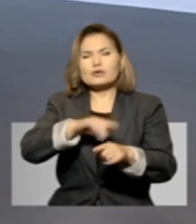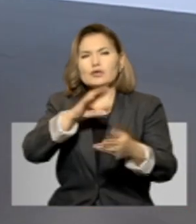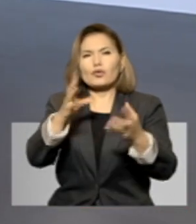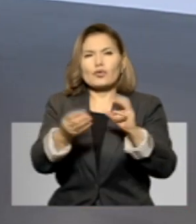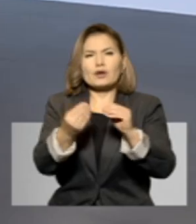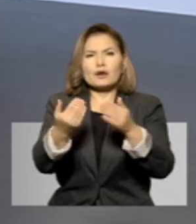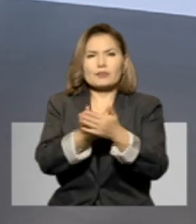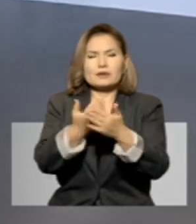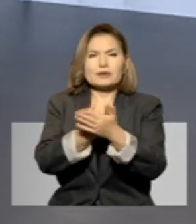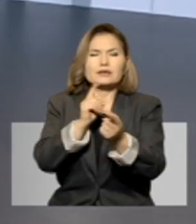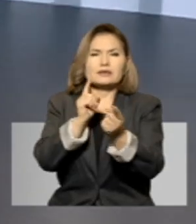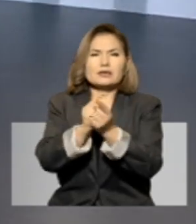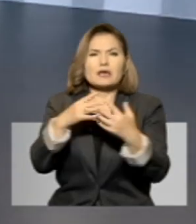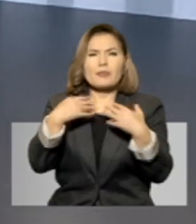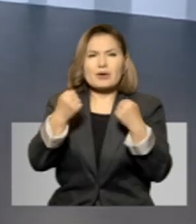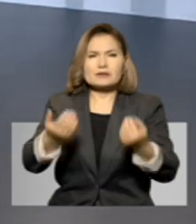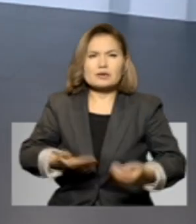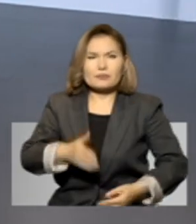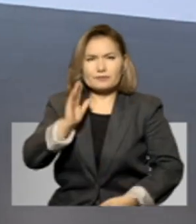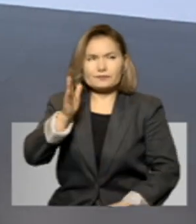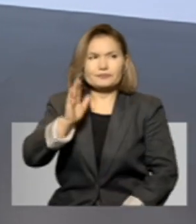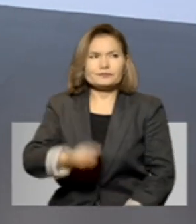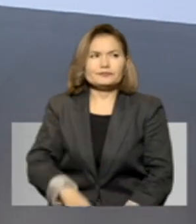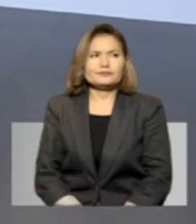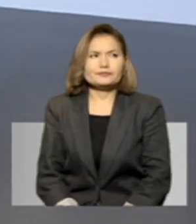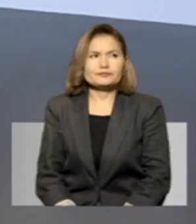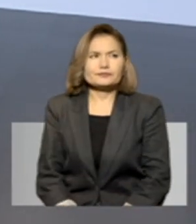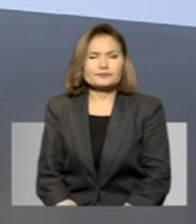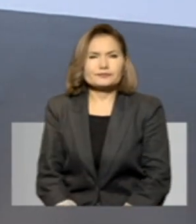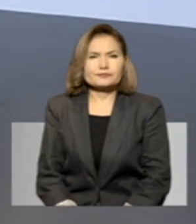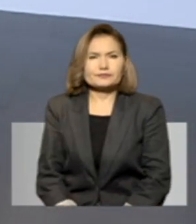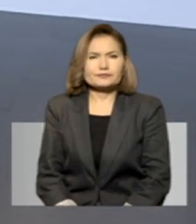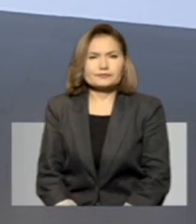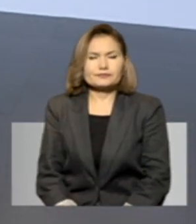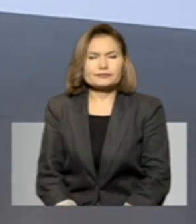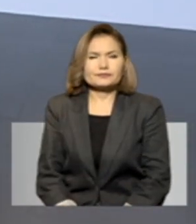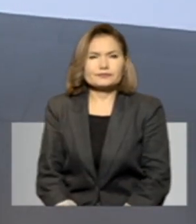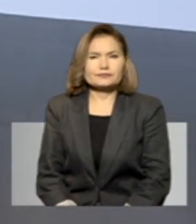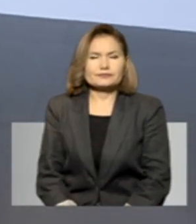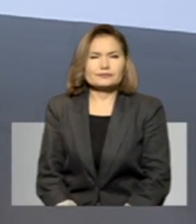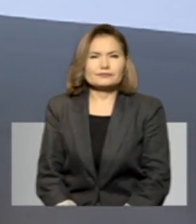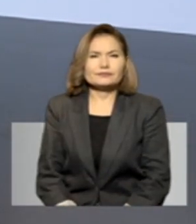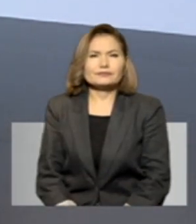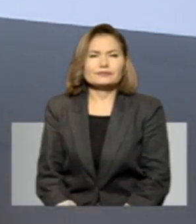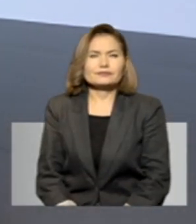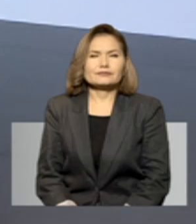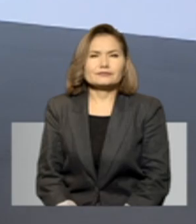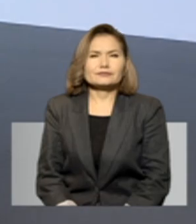17:00-де, ал қазір ақпаратты ауа райы жалғастырады. Сау болыңыздар.